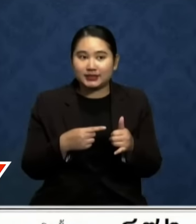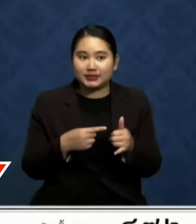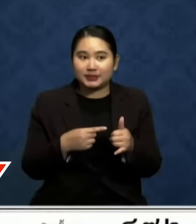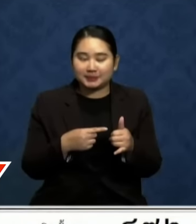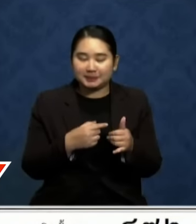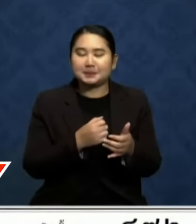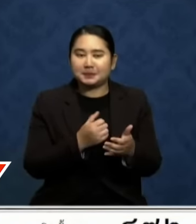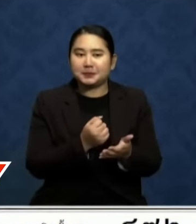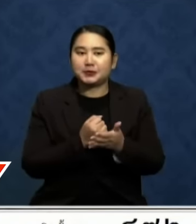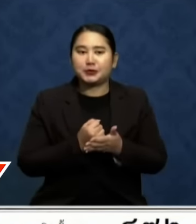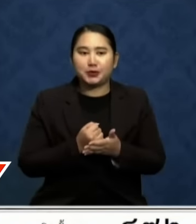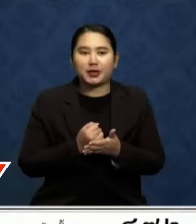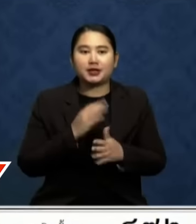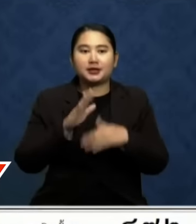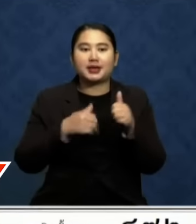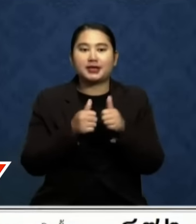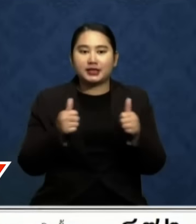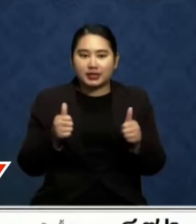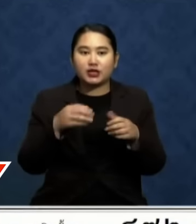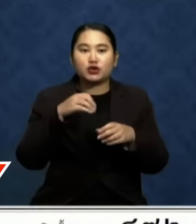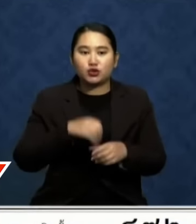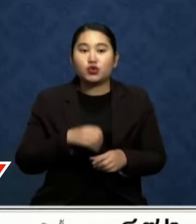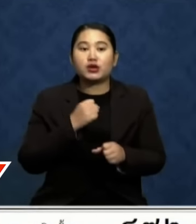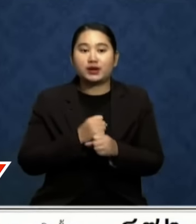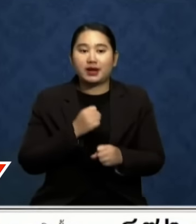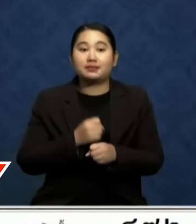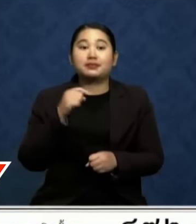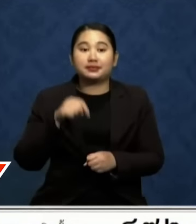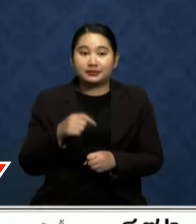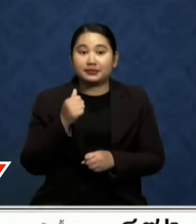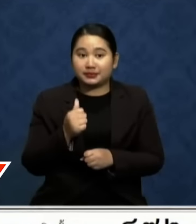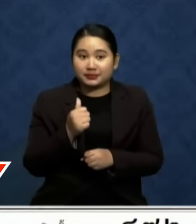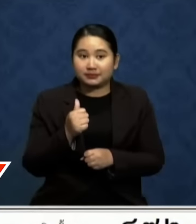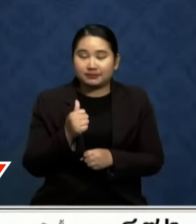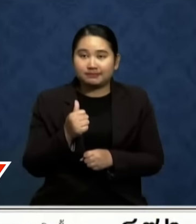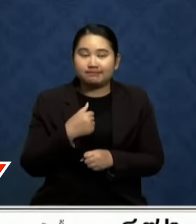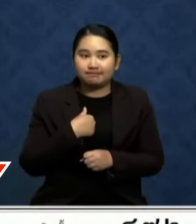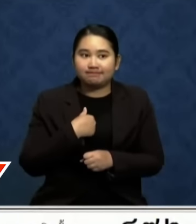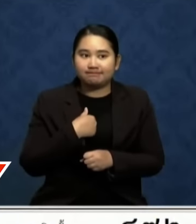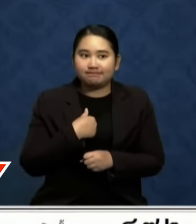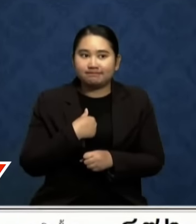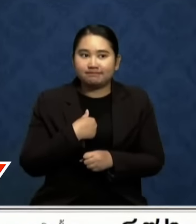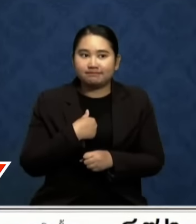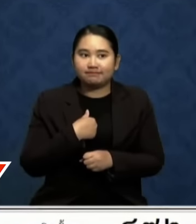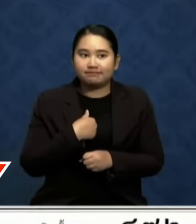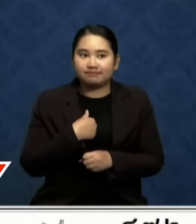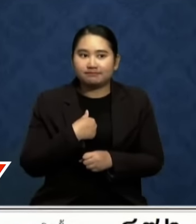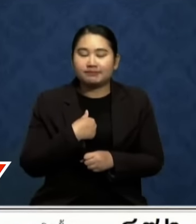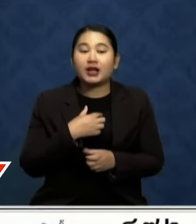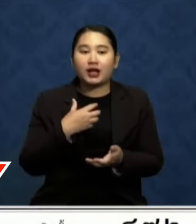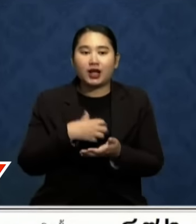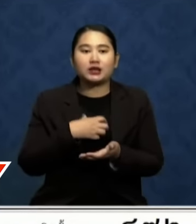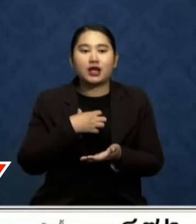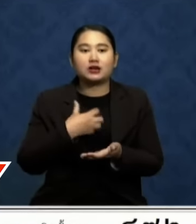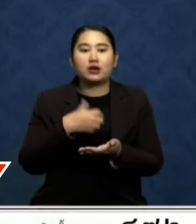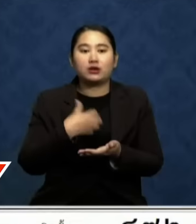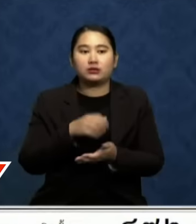ดีแล้วก็มายืนในสภาแห่งนี้ได้ดิฉันก็เป็นอีกคนนึงที่อยากจะยืนยันว่